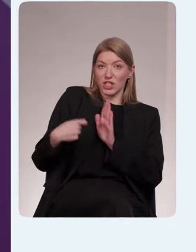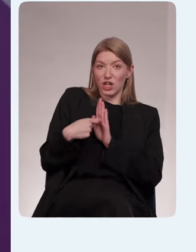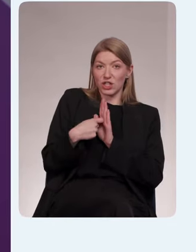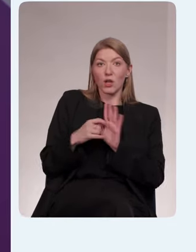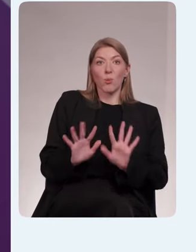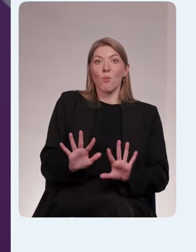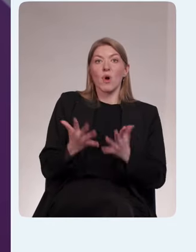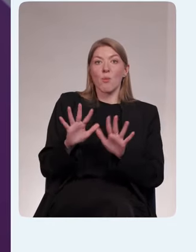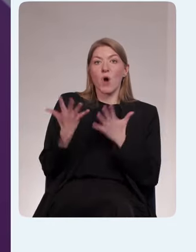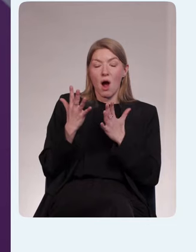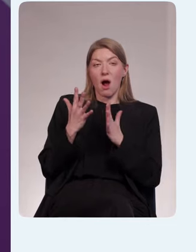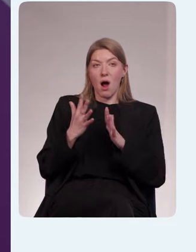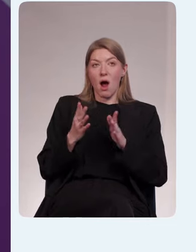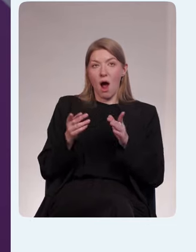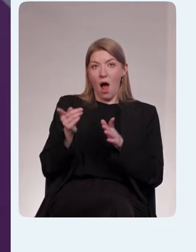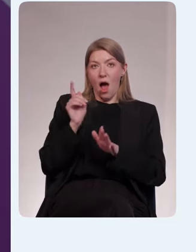Да. И